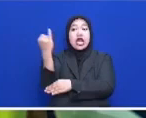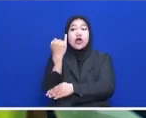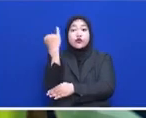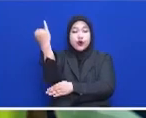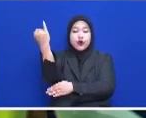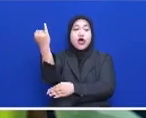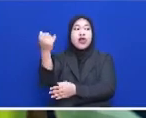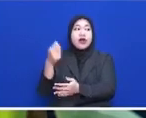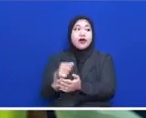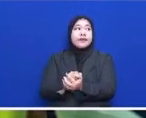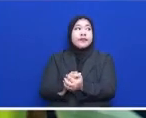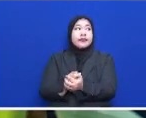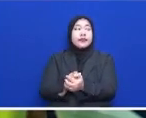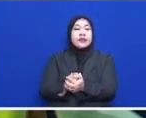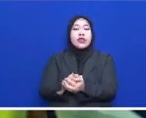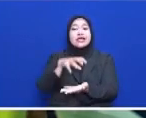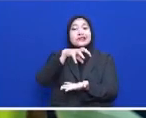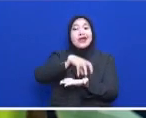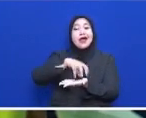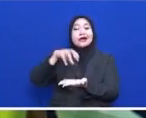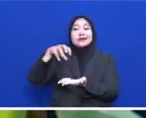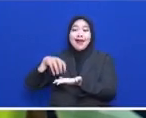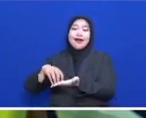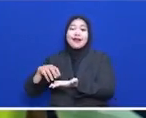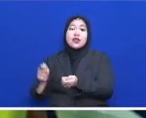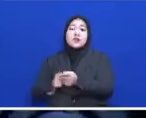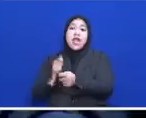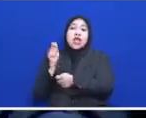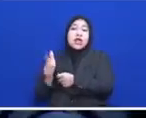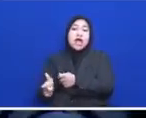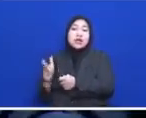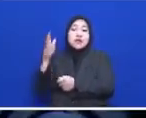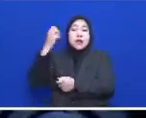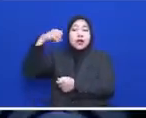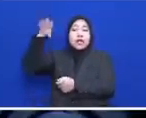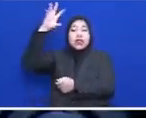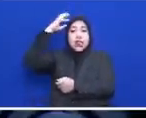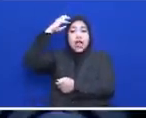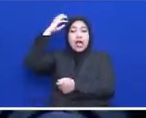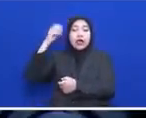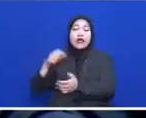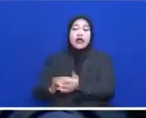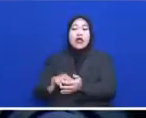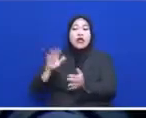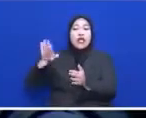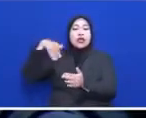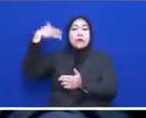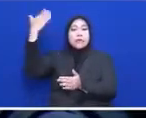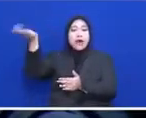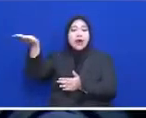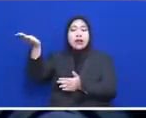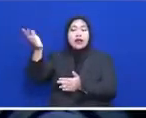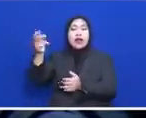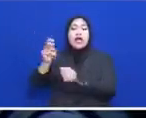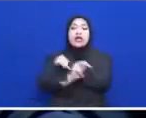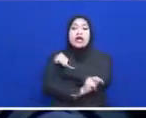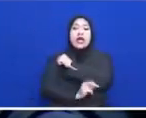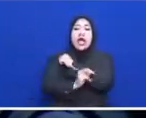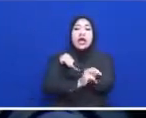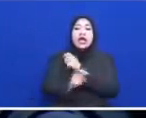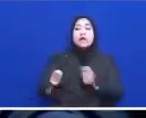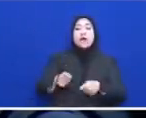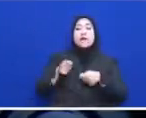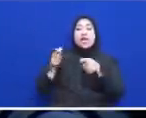penting, sanggar-sanggar dibiayai oleh pemerintah. Jadi kami membayangkan Pak, ke depan negara memberikan investasi yang lebih